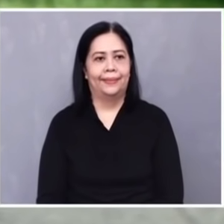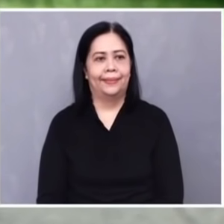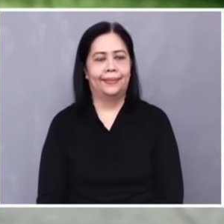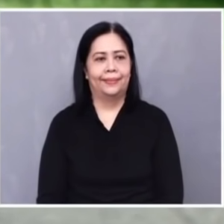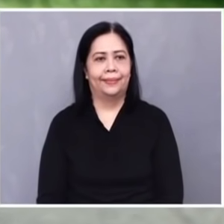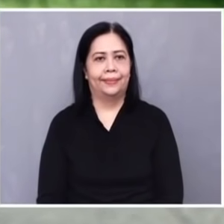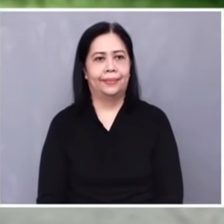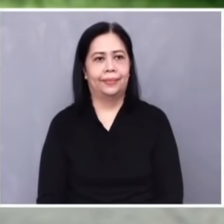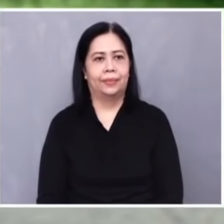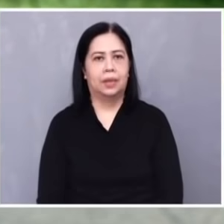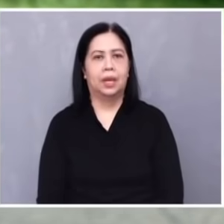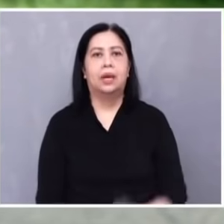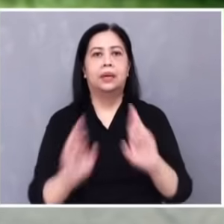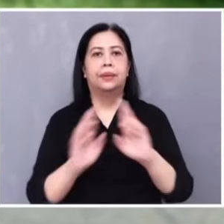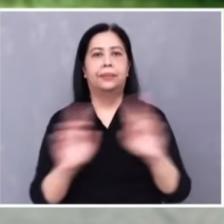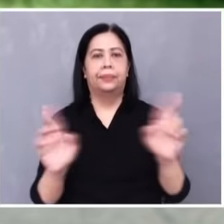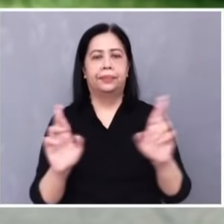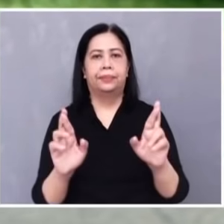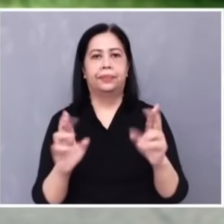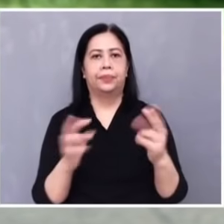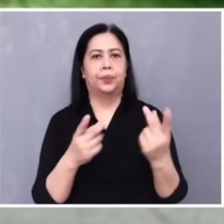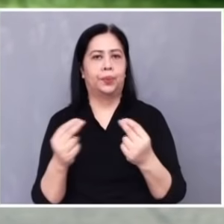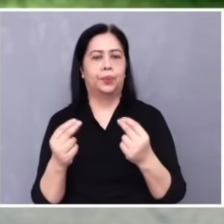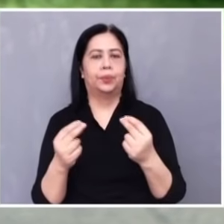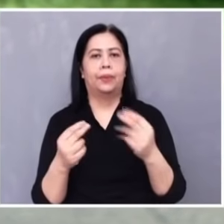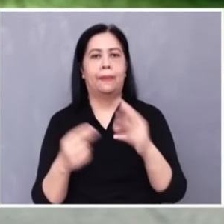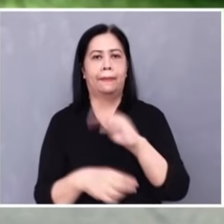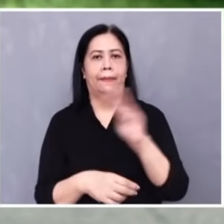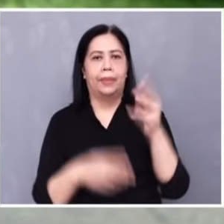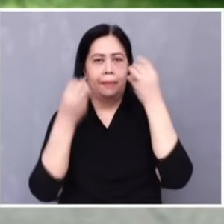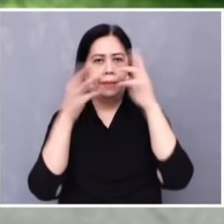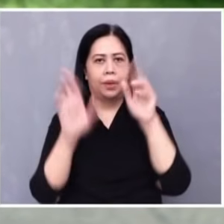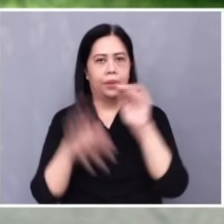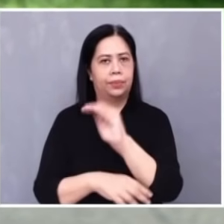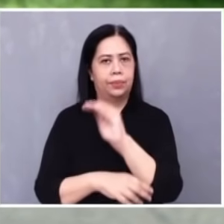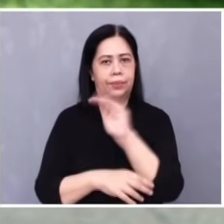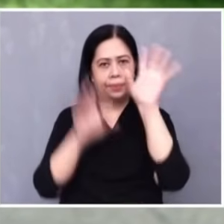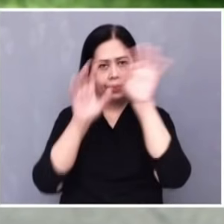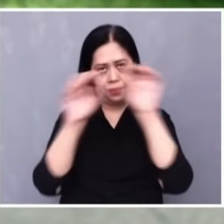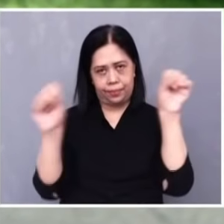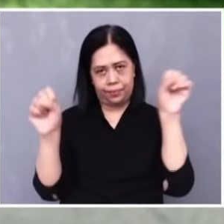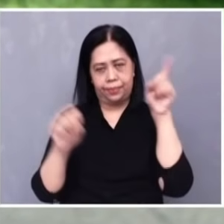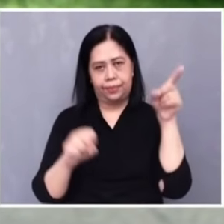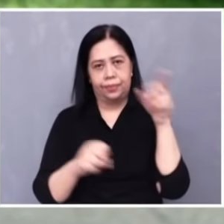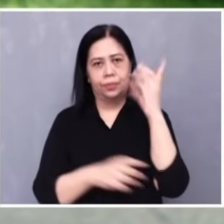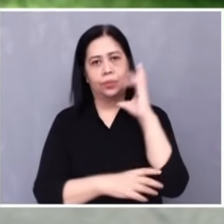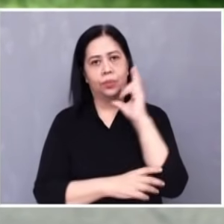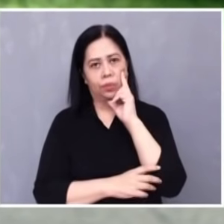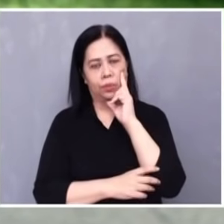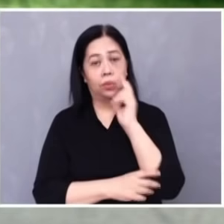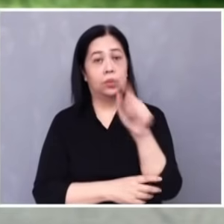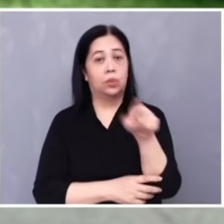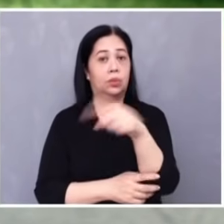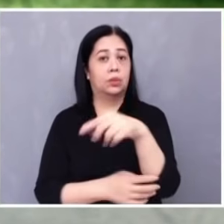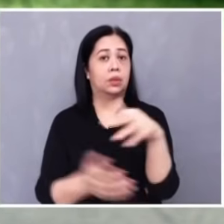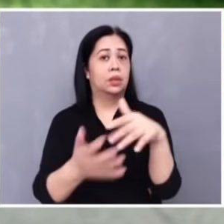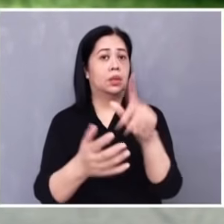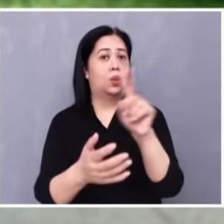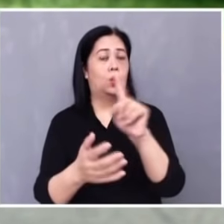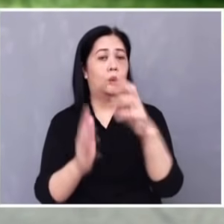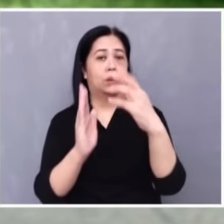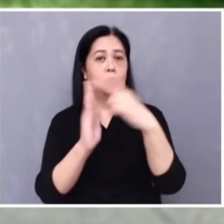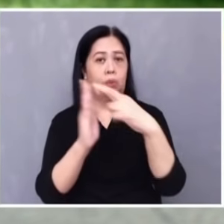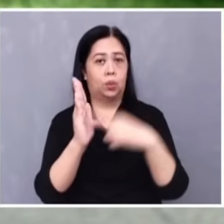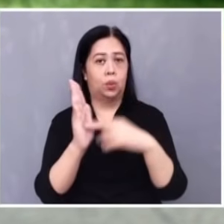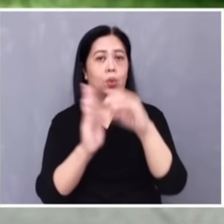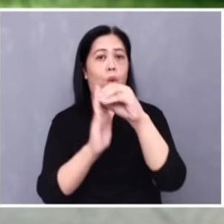Nakahanda namang umaksyon ang Metro Manila Mayors sa panawagan ni Pangulong Duterte na pag-aralan kung anong ordinansa ang